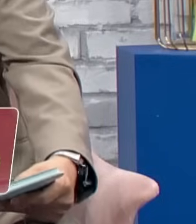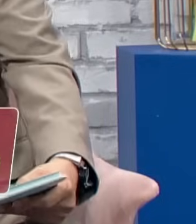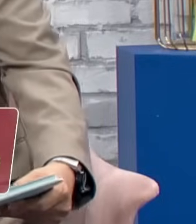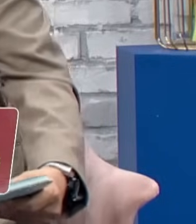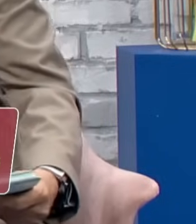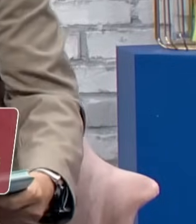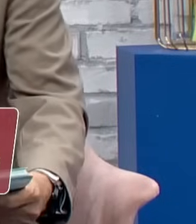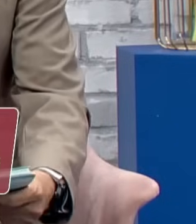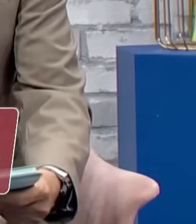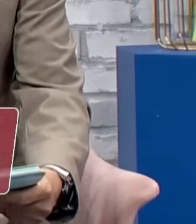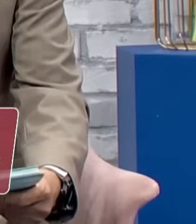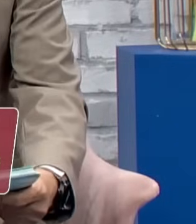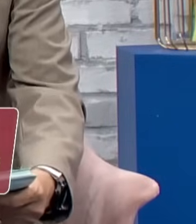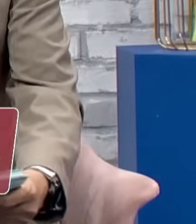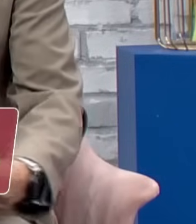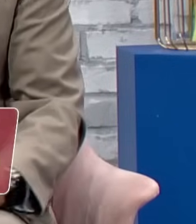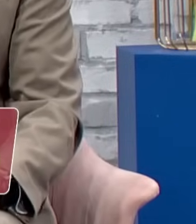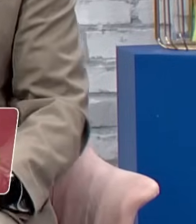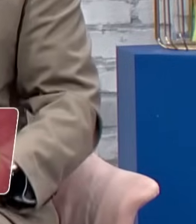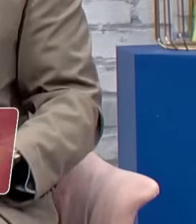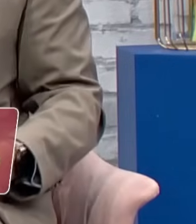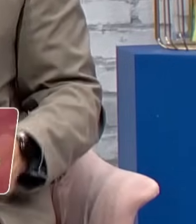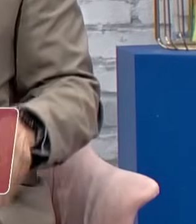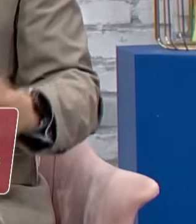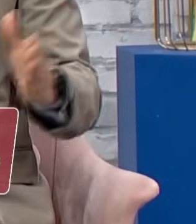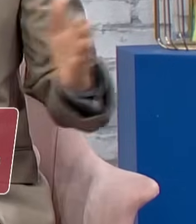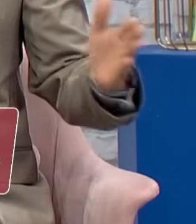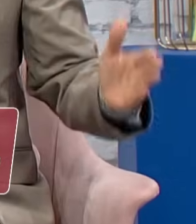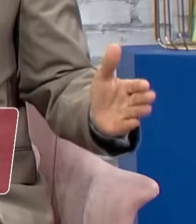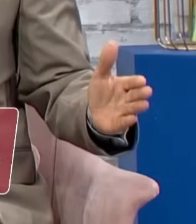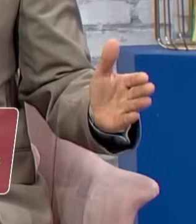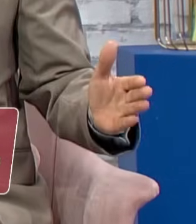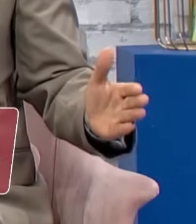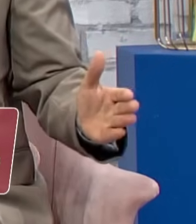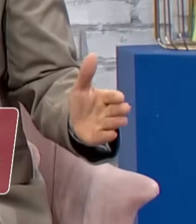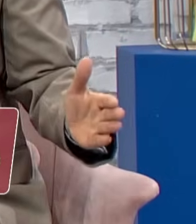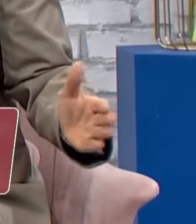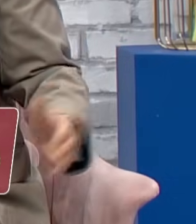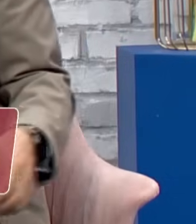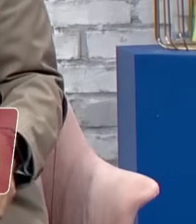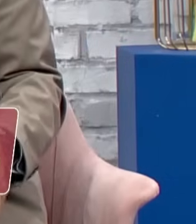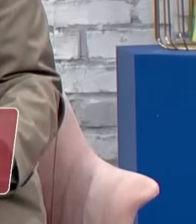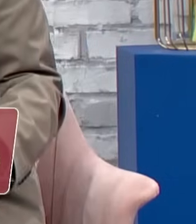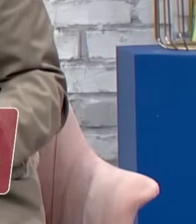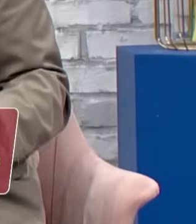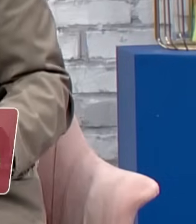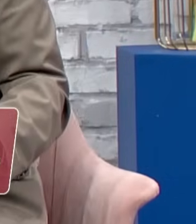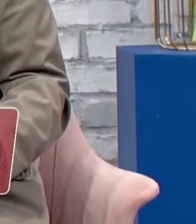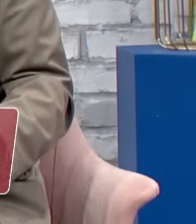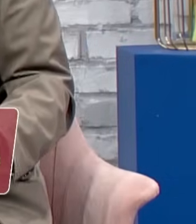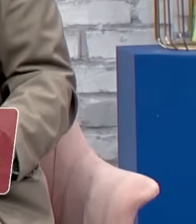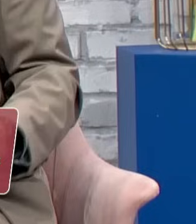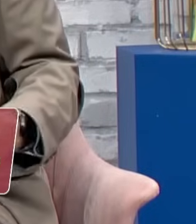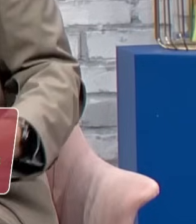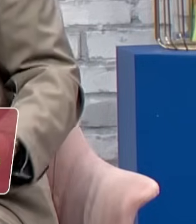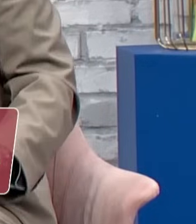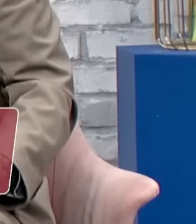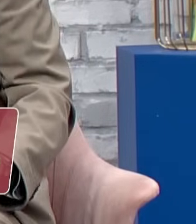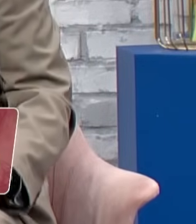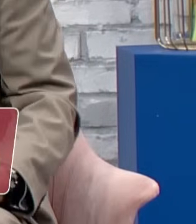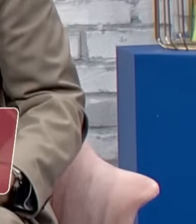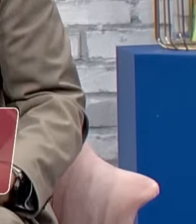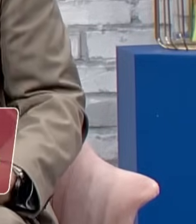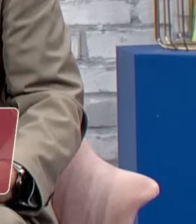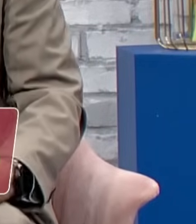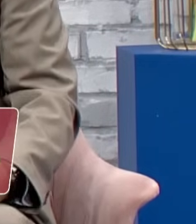한교회 한학교 세우기 운동운동 자 복음을 통해서 기독교 대안학교를 세웁니다 아래 전화번호 나가고 있으니까 이곳으로 전화 주시면 저희들